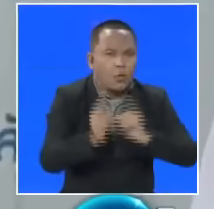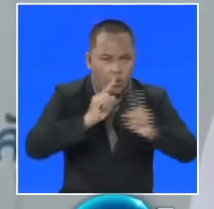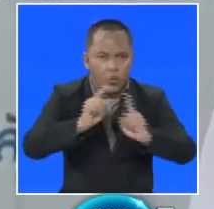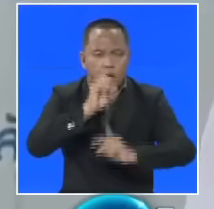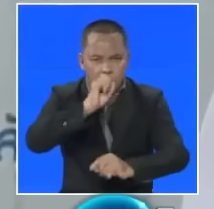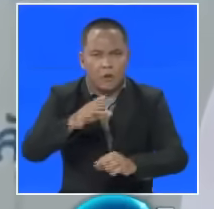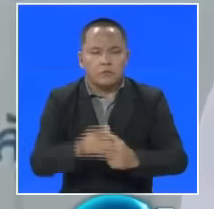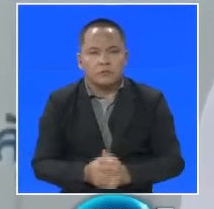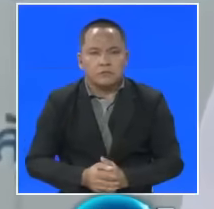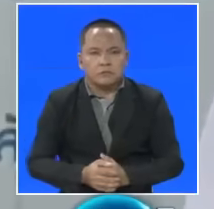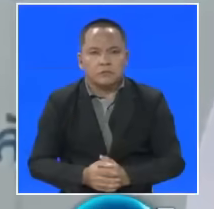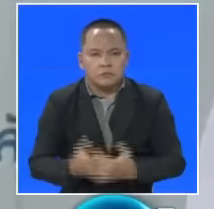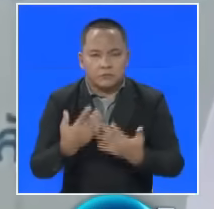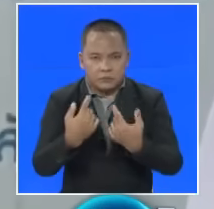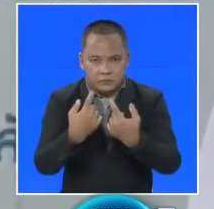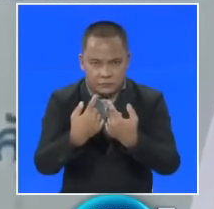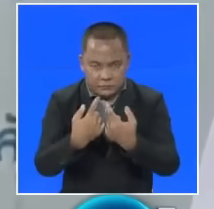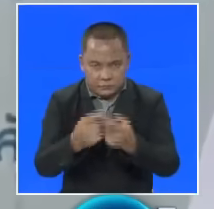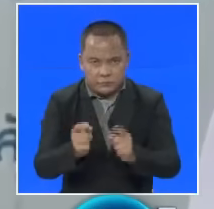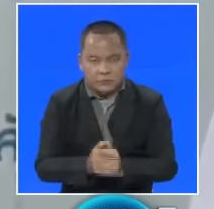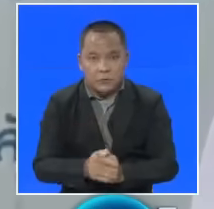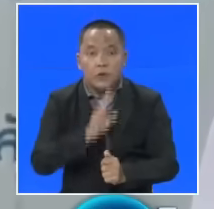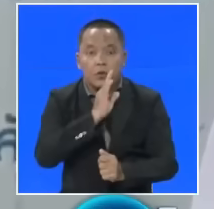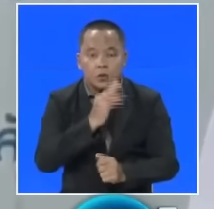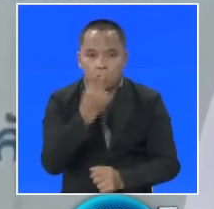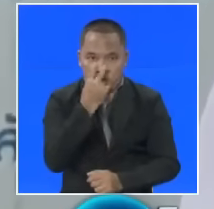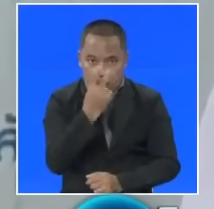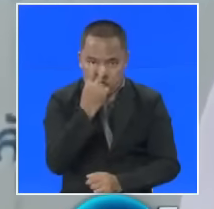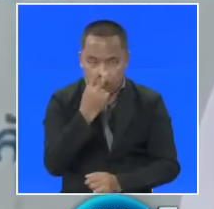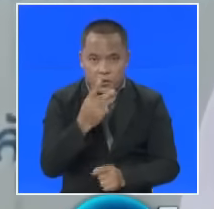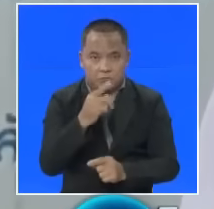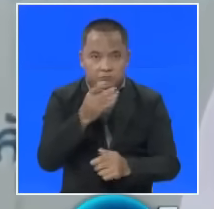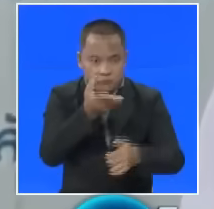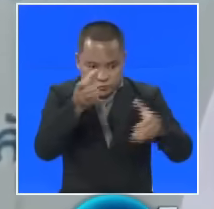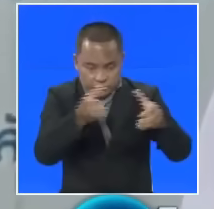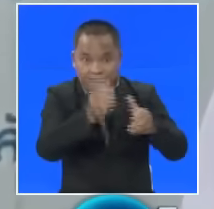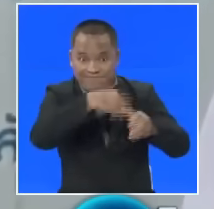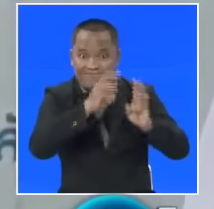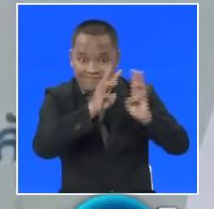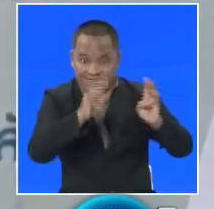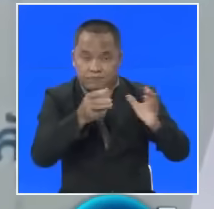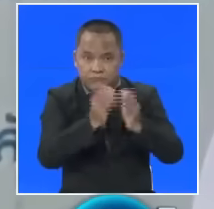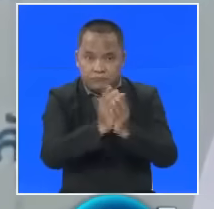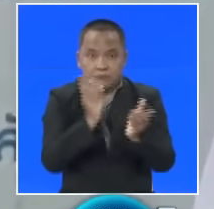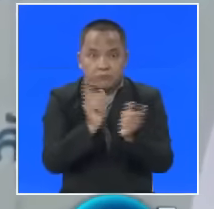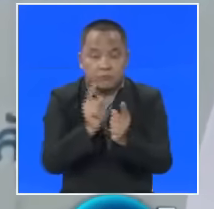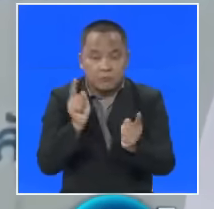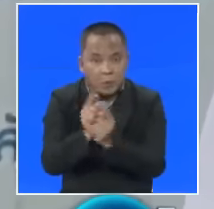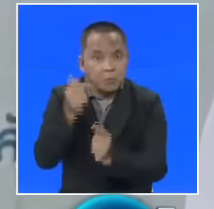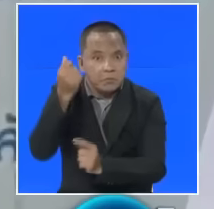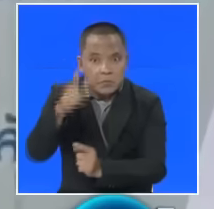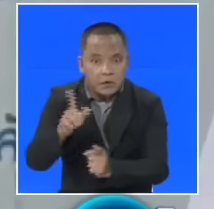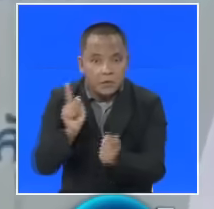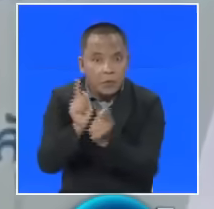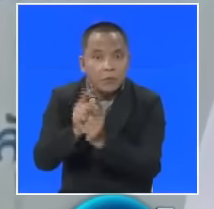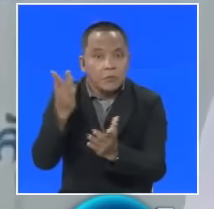ดนะครับเพราะฉะนั้นเนี่ยท่านก็ต้องดูเอาไว้ว่าไอ้พวกนี้นะครับมันคบหาท่านไม่ได้